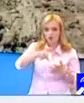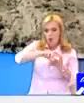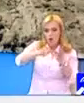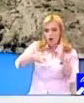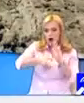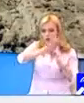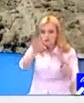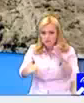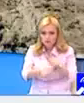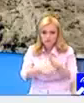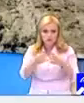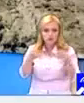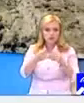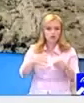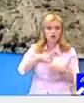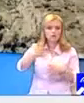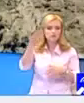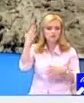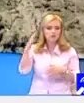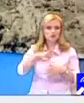cameră mortoară intactă, care datează din